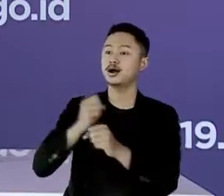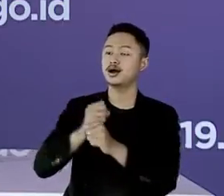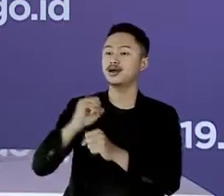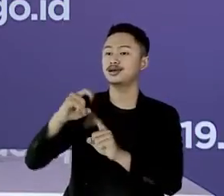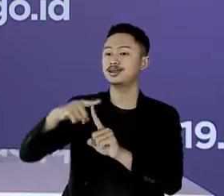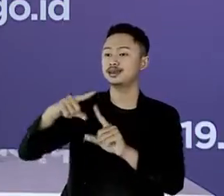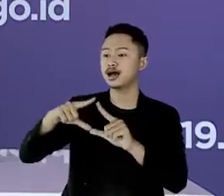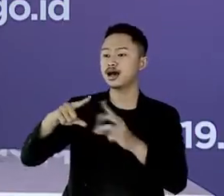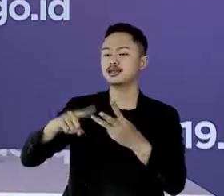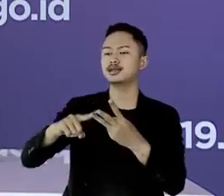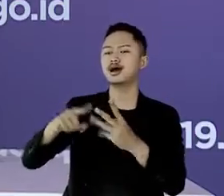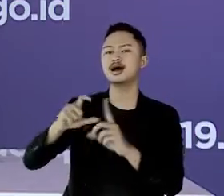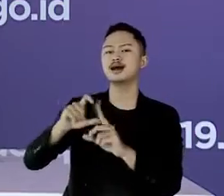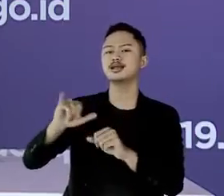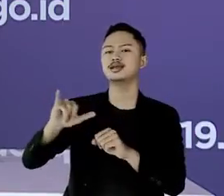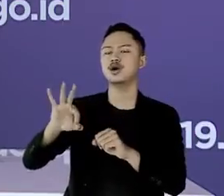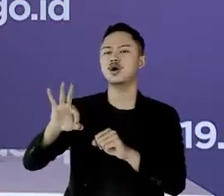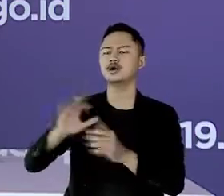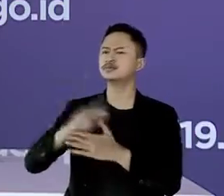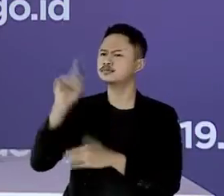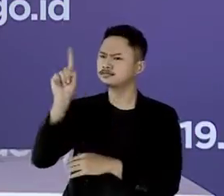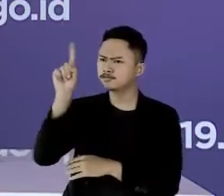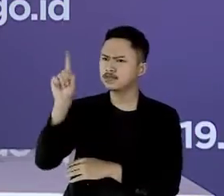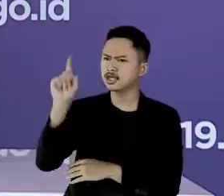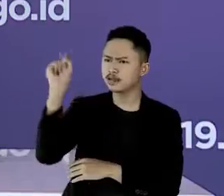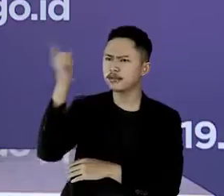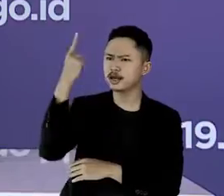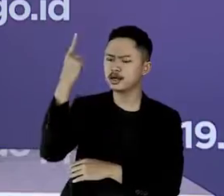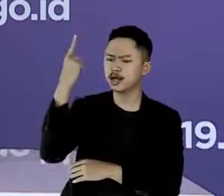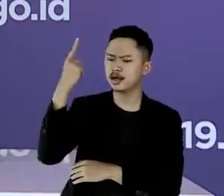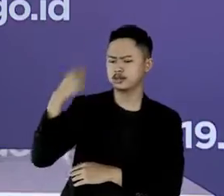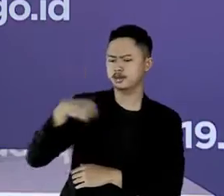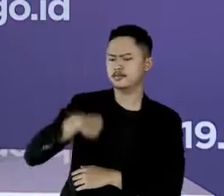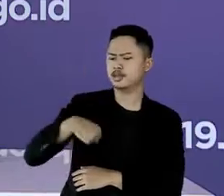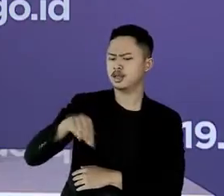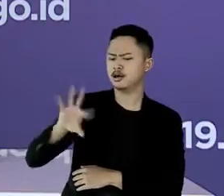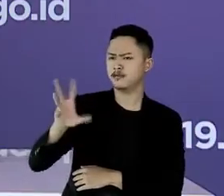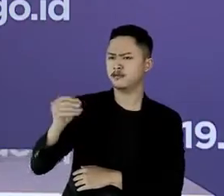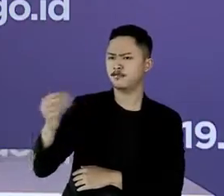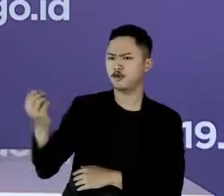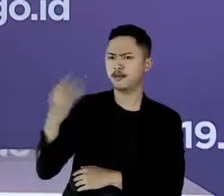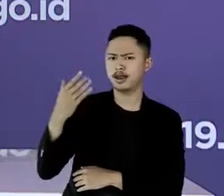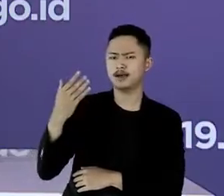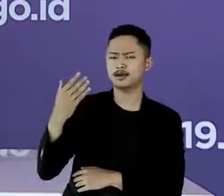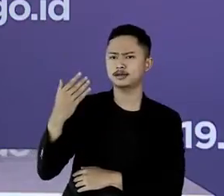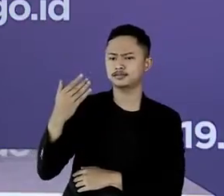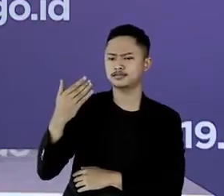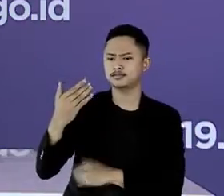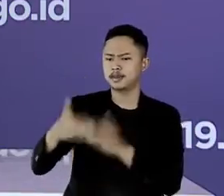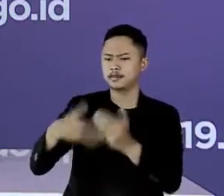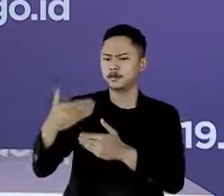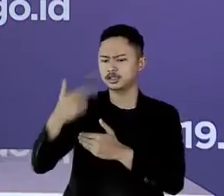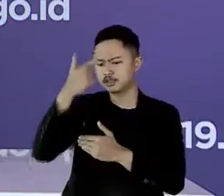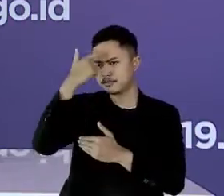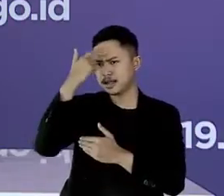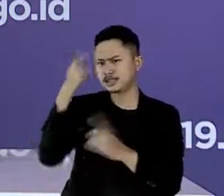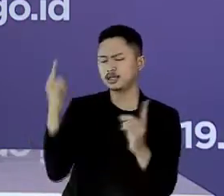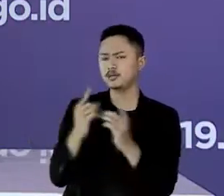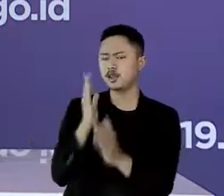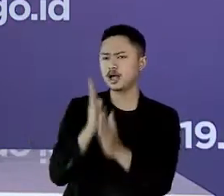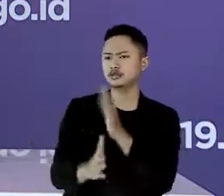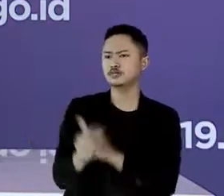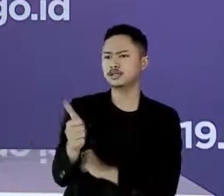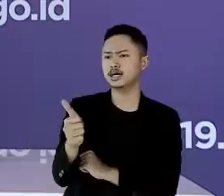dan Hendro BeritaSatu pemerintah lewat kominfo menyatakan sudah memberi lampu hijau penyelenggaraan acara besar